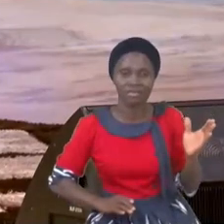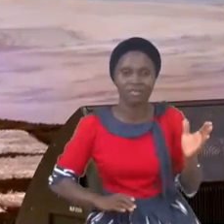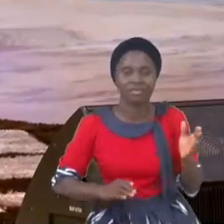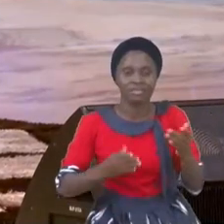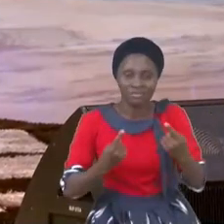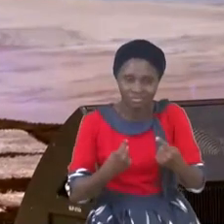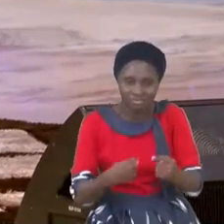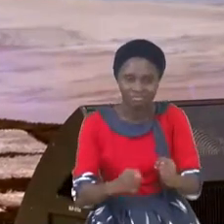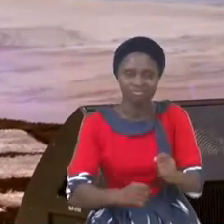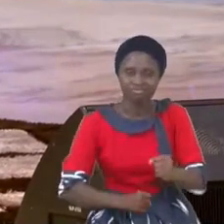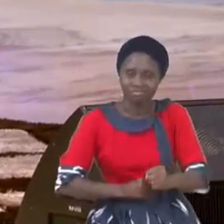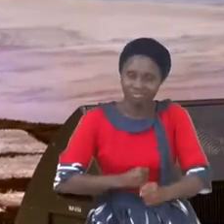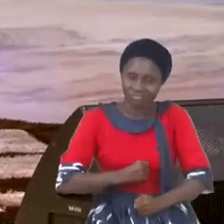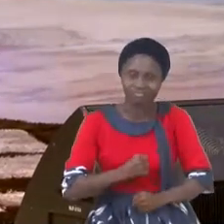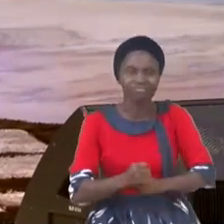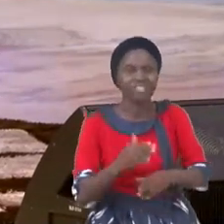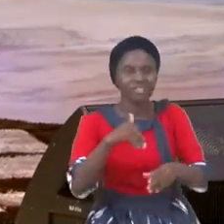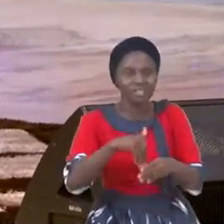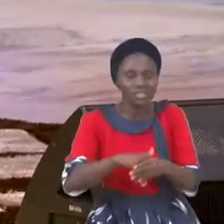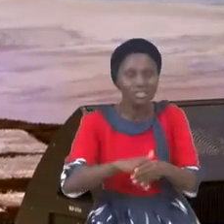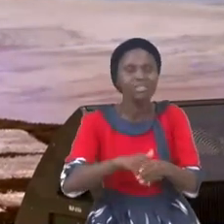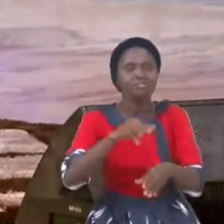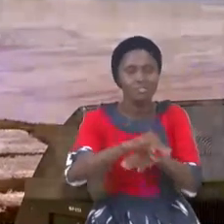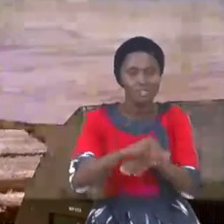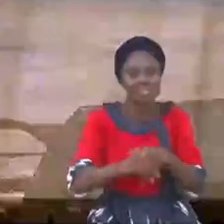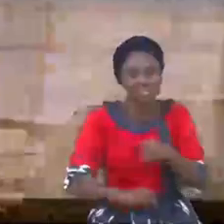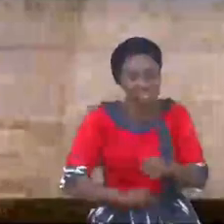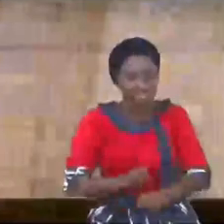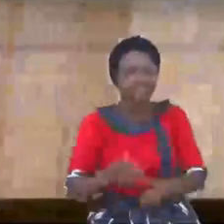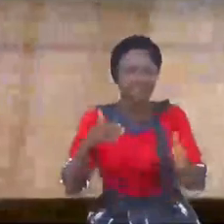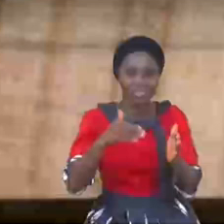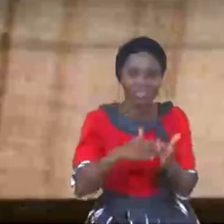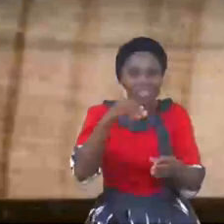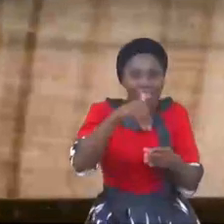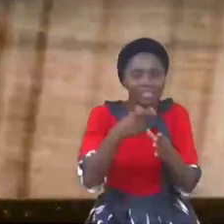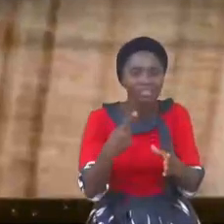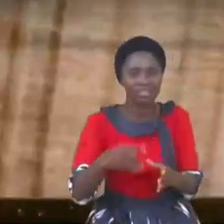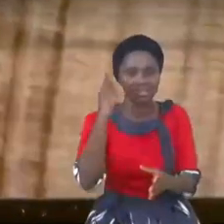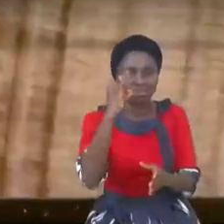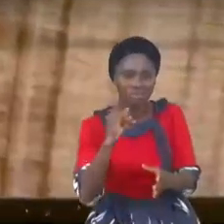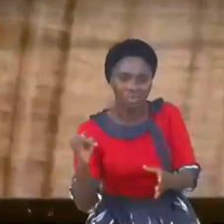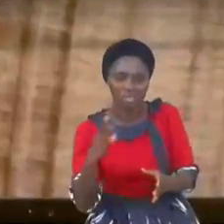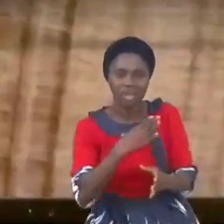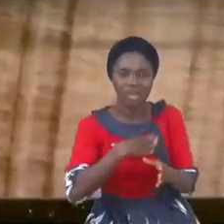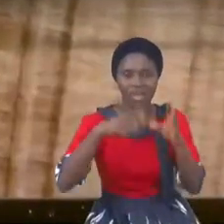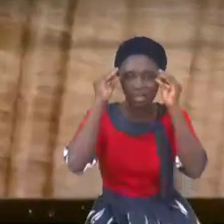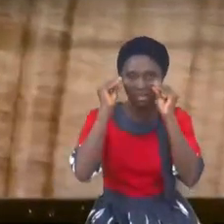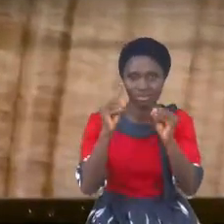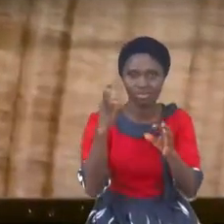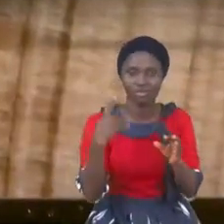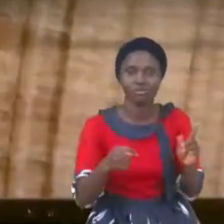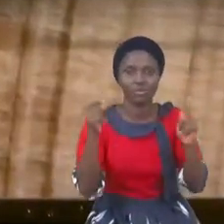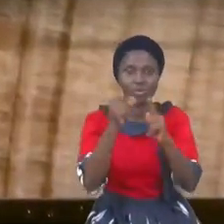ministère, œuvrer de plus en plus, œuvrer dans la prédication de l'évangile jusqu'à ce que